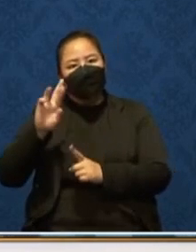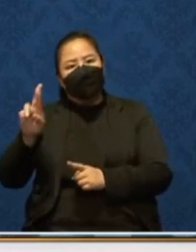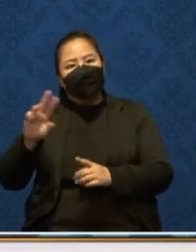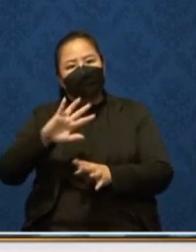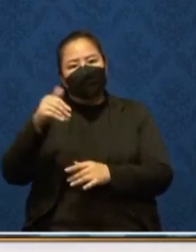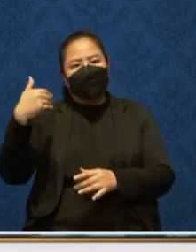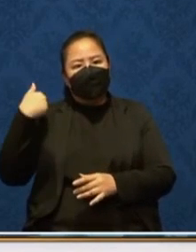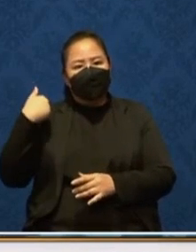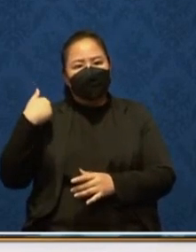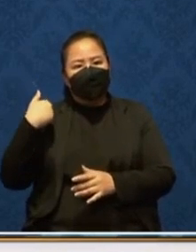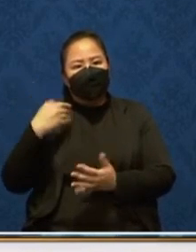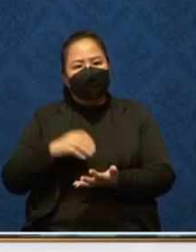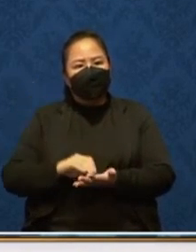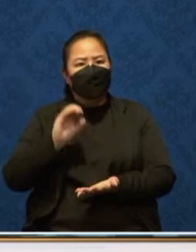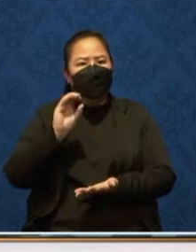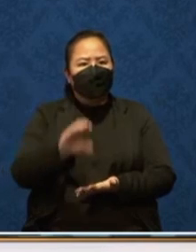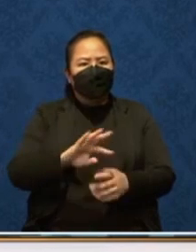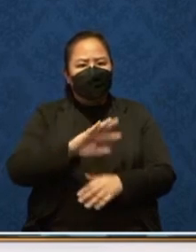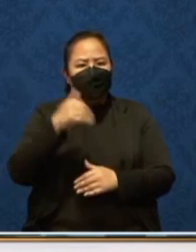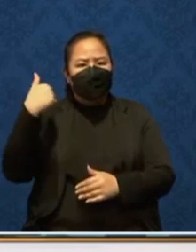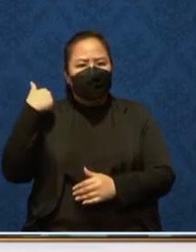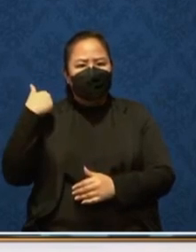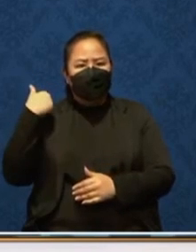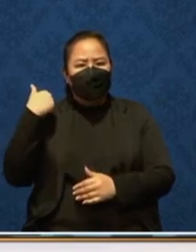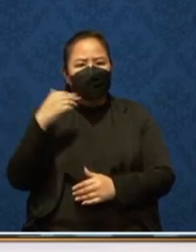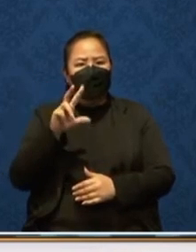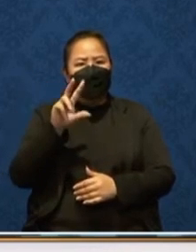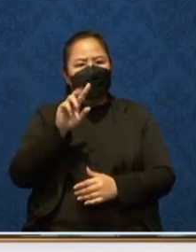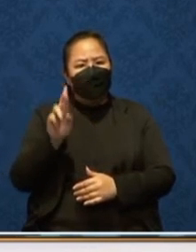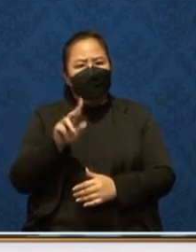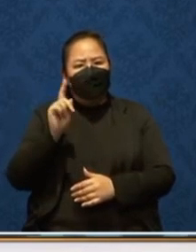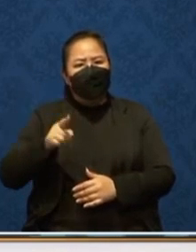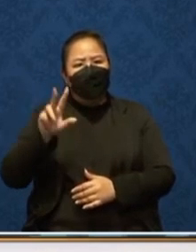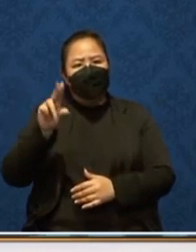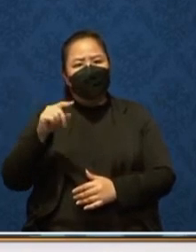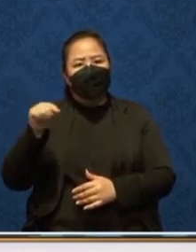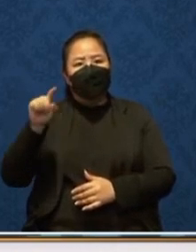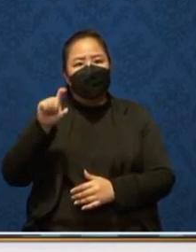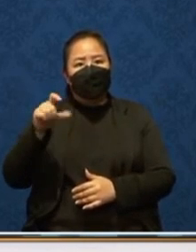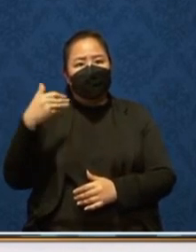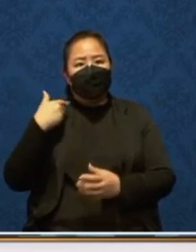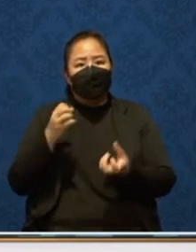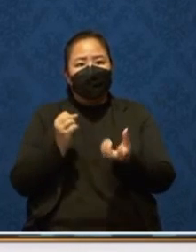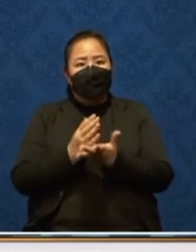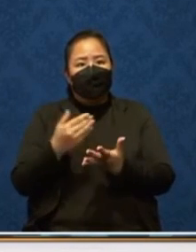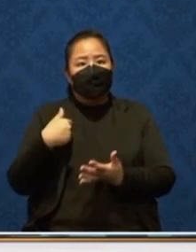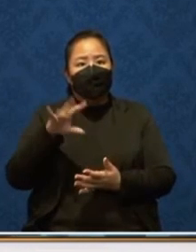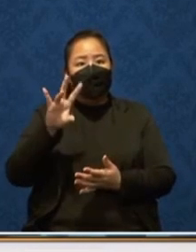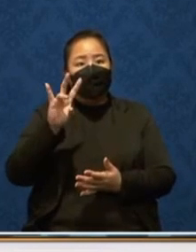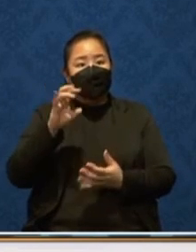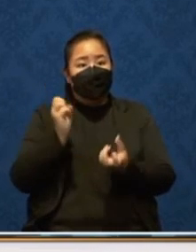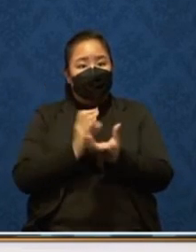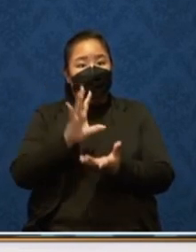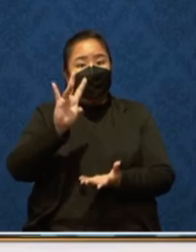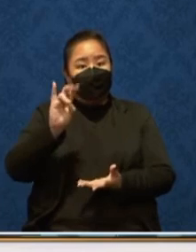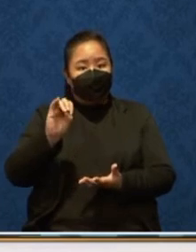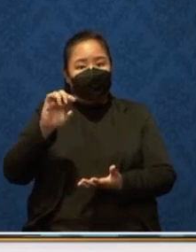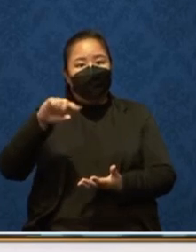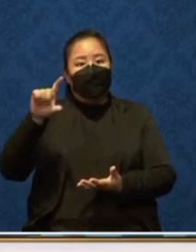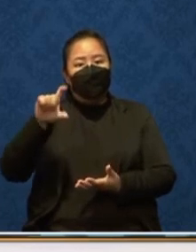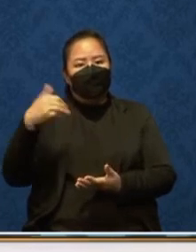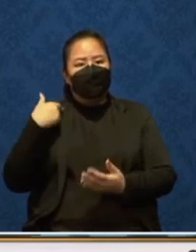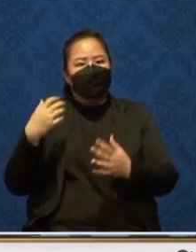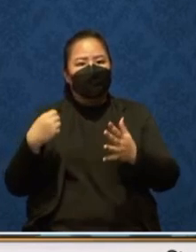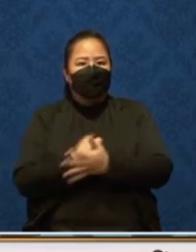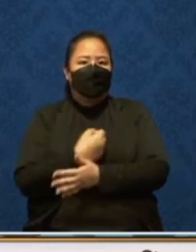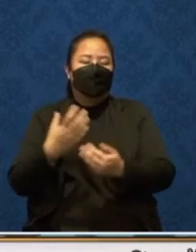อย่นี้มเป็กลงทนที่อาจะได้ใช้จๆ สัก 30% นะฮะมัคอการเสียหาย 70% มศูย์เสียโอกาสทประเทศ